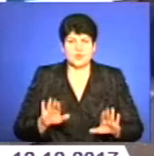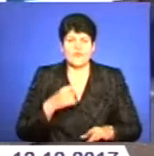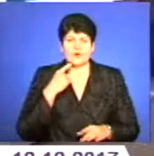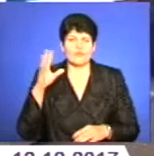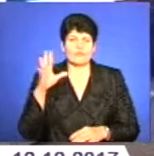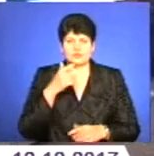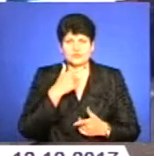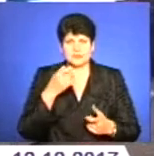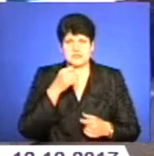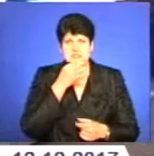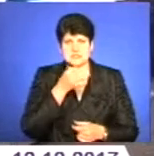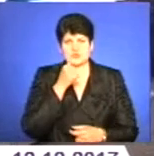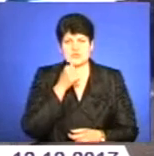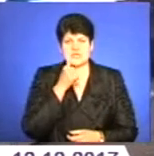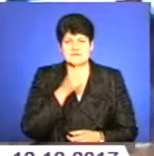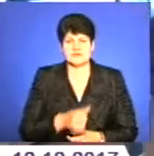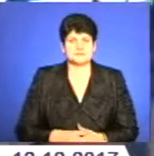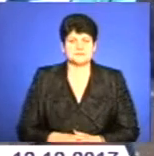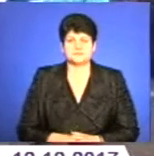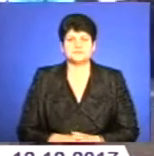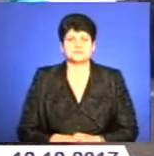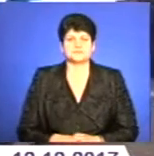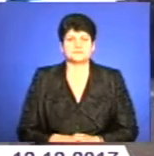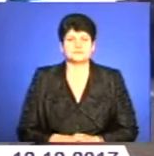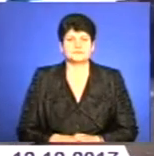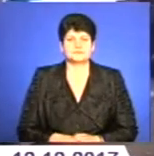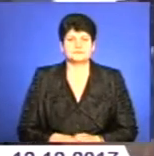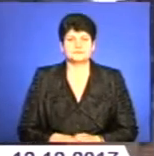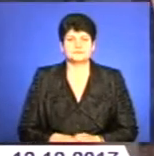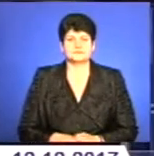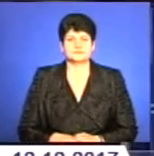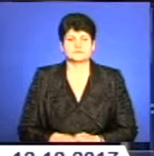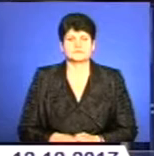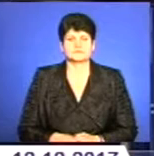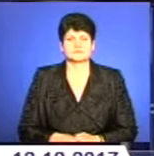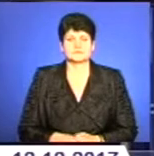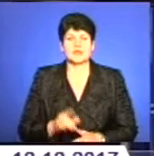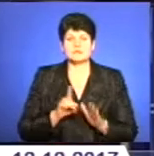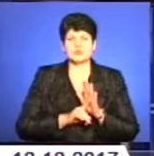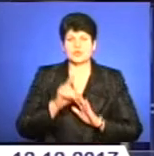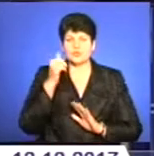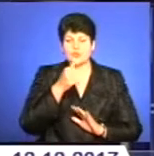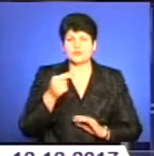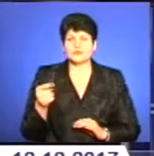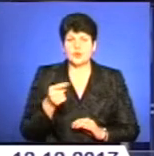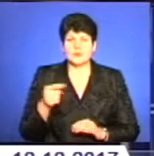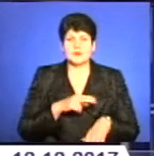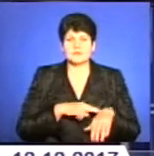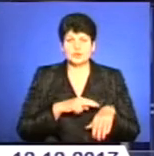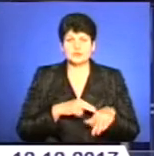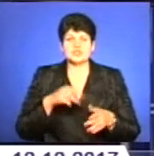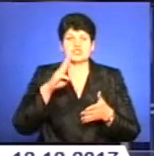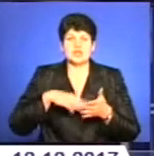інформацію нададуть завтра. Марта Жураваль, Андрій Прокопів, Вісті ТТБ. З початку року у Тернополі патрульні